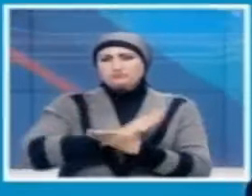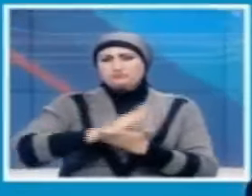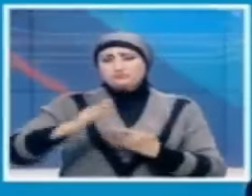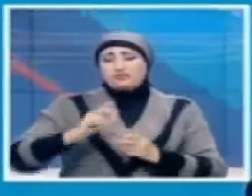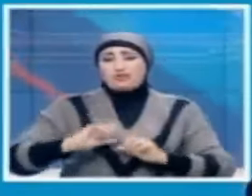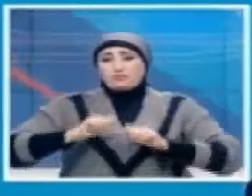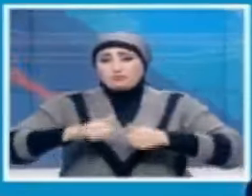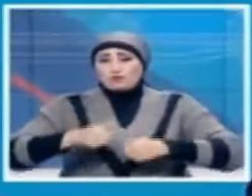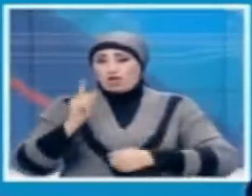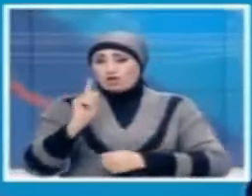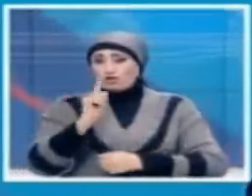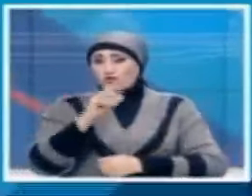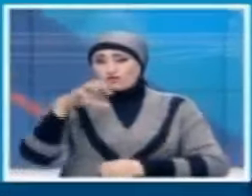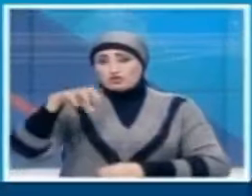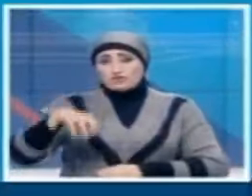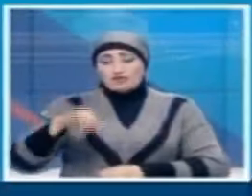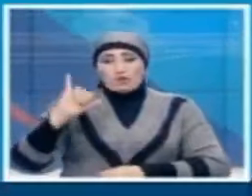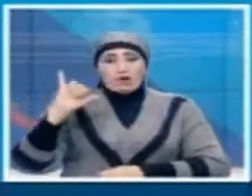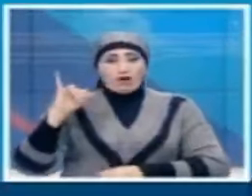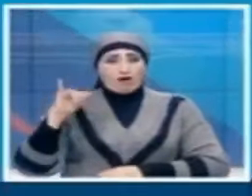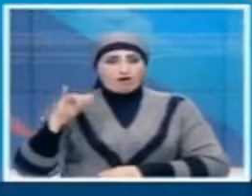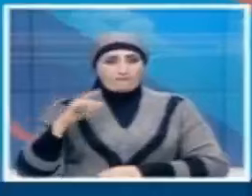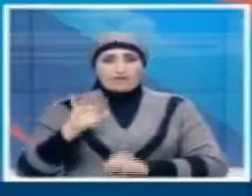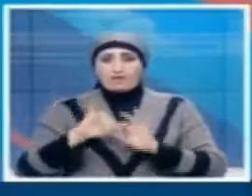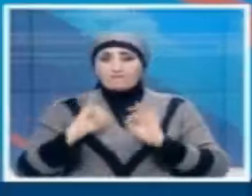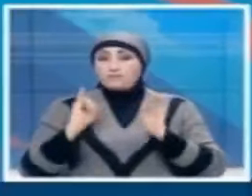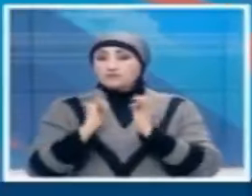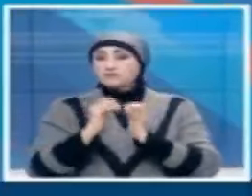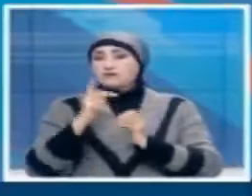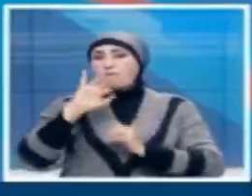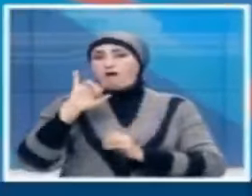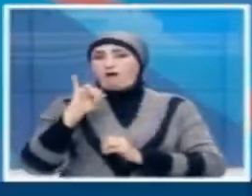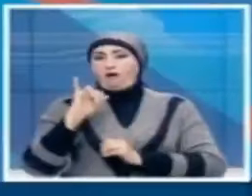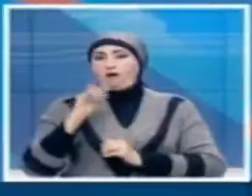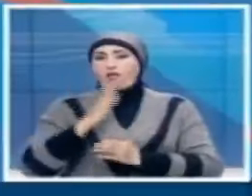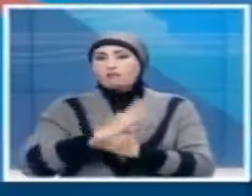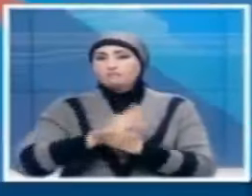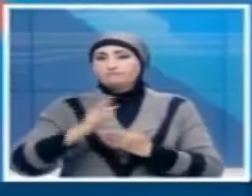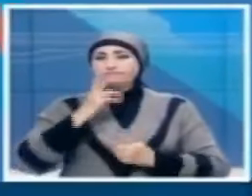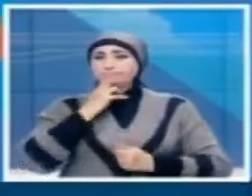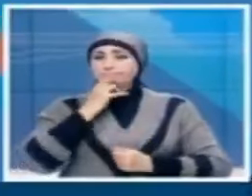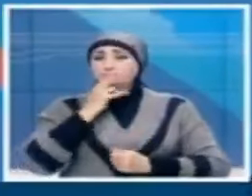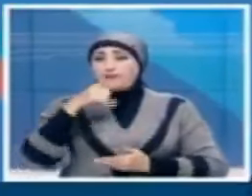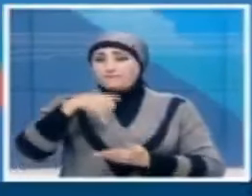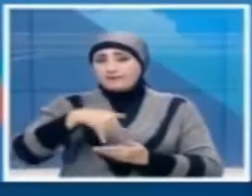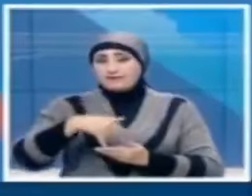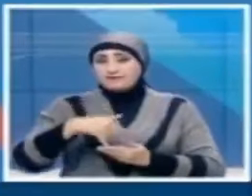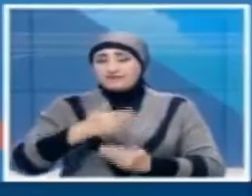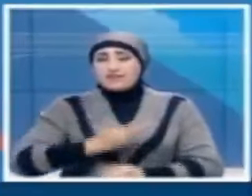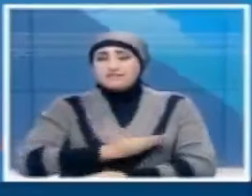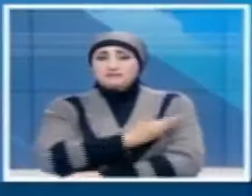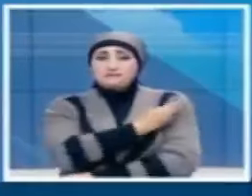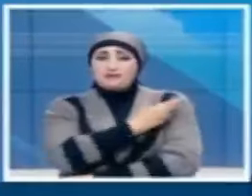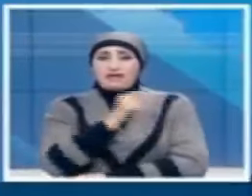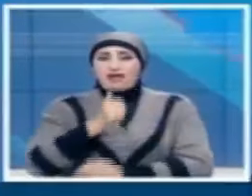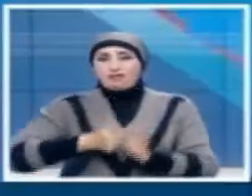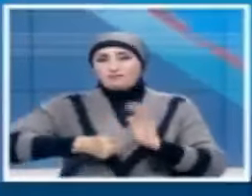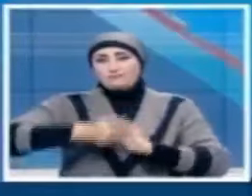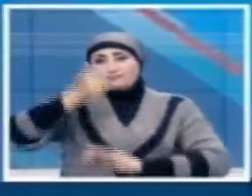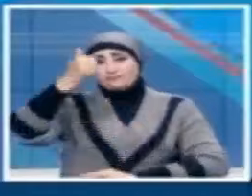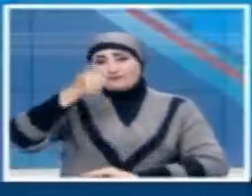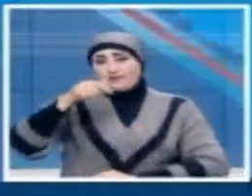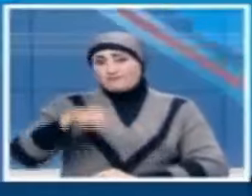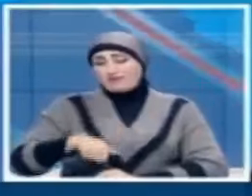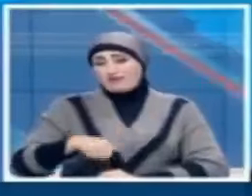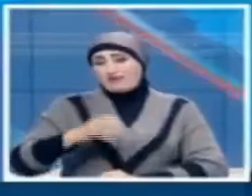وبمشاركة 11 دولة عربية، أعلنت المنظمة العربية لمكافحة التدخين بمدينة الإسماعيلية عن